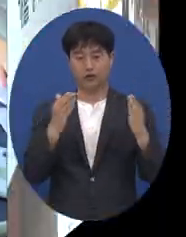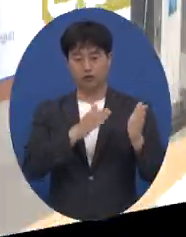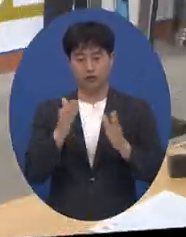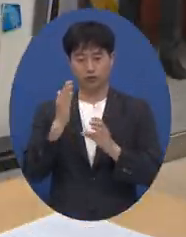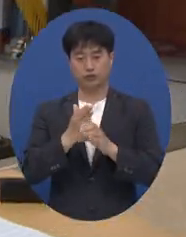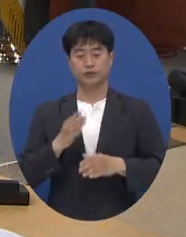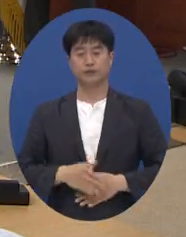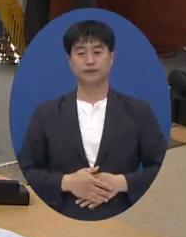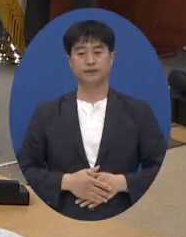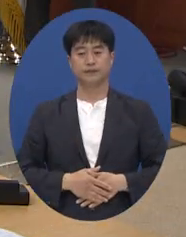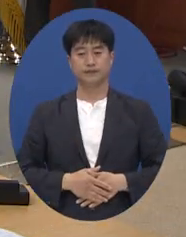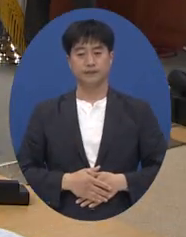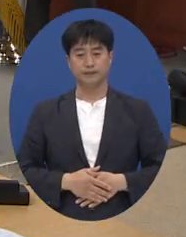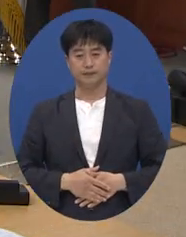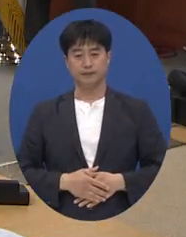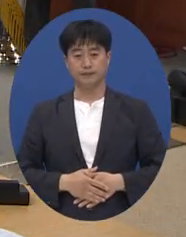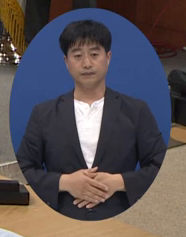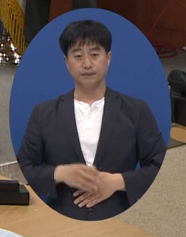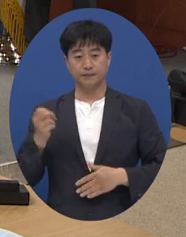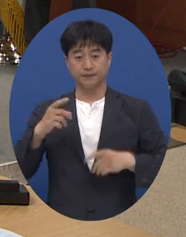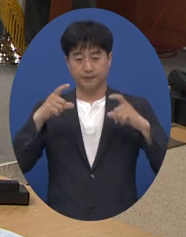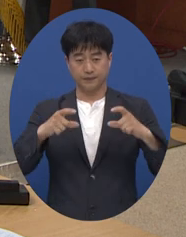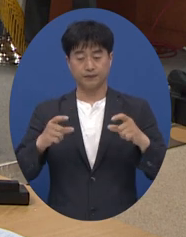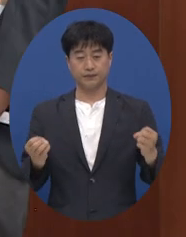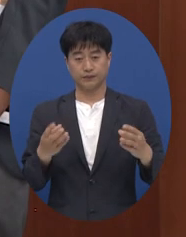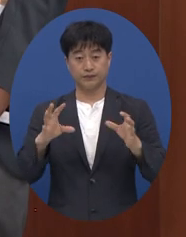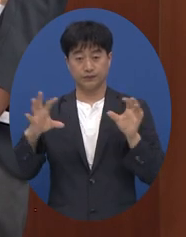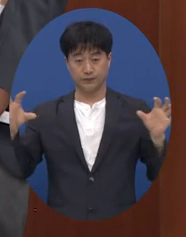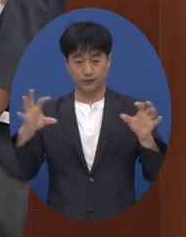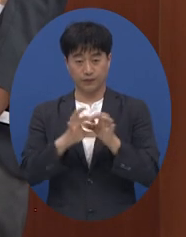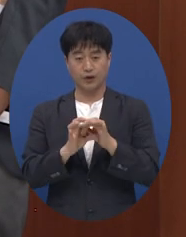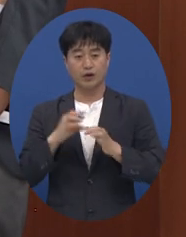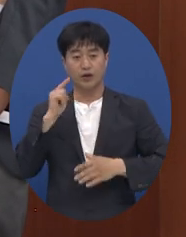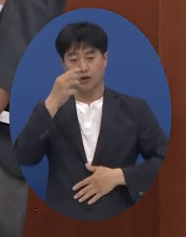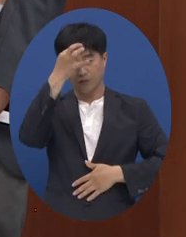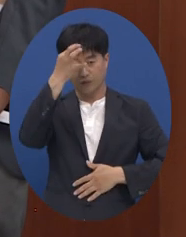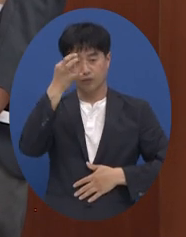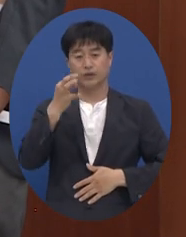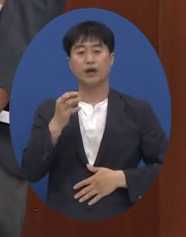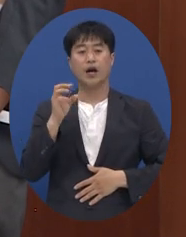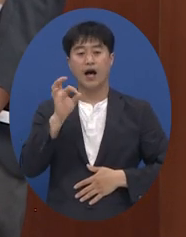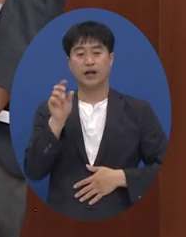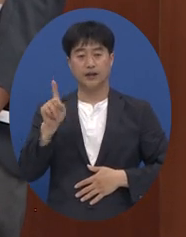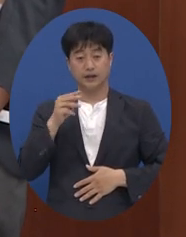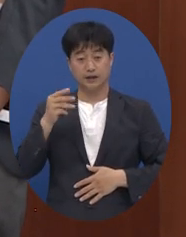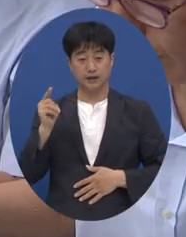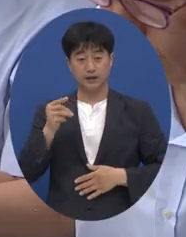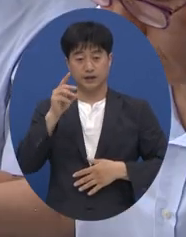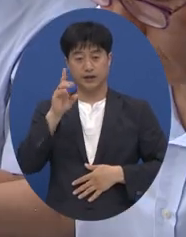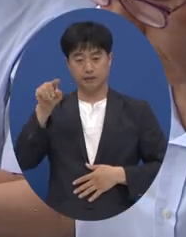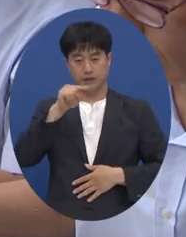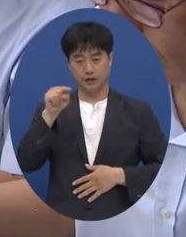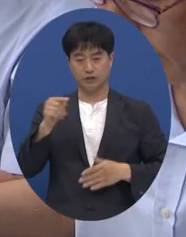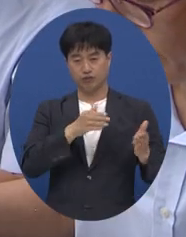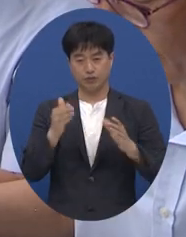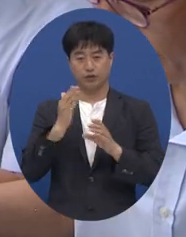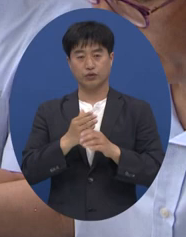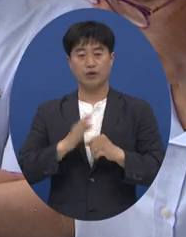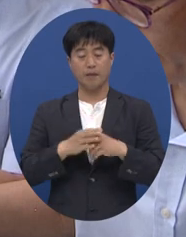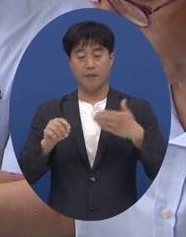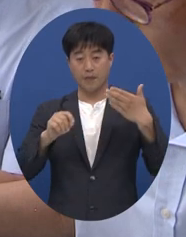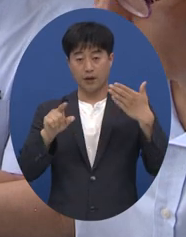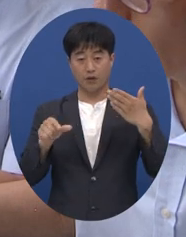있습니다. 또 지역 축제와 연계한 예술 행사인 아트 DMZ도 마련됩니다. 8월 말부터